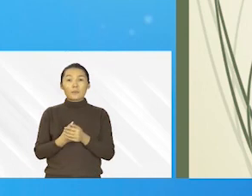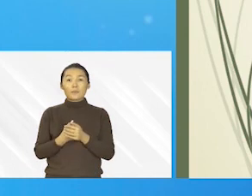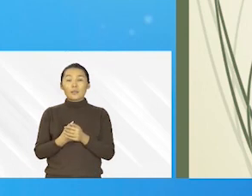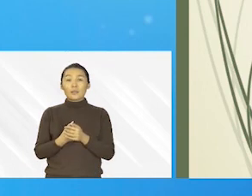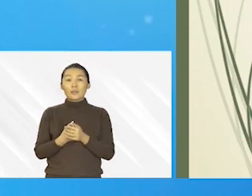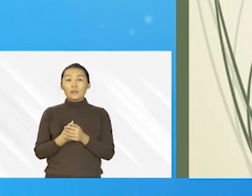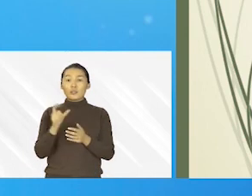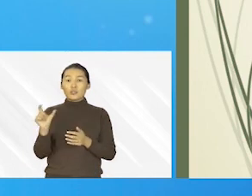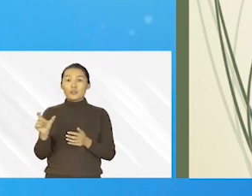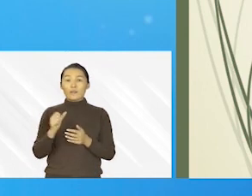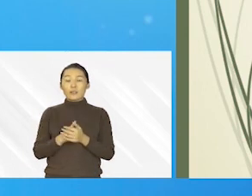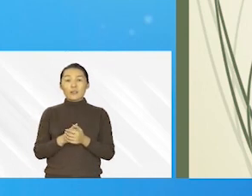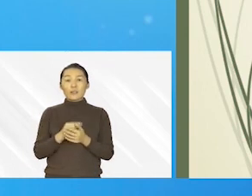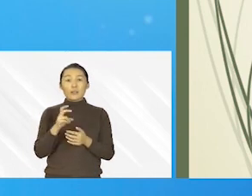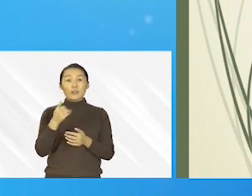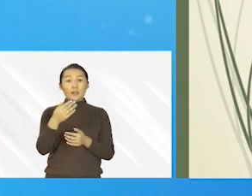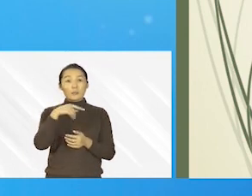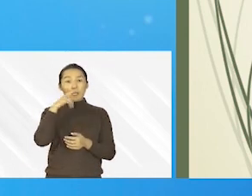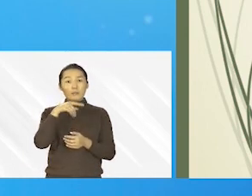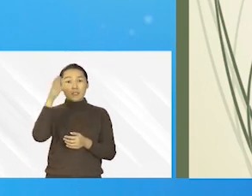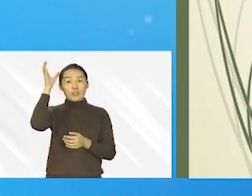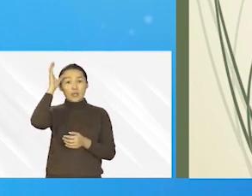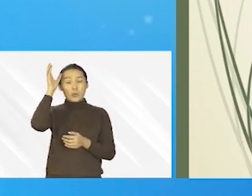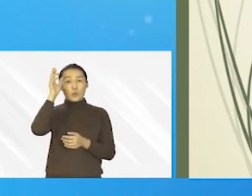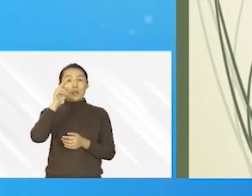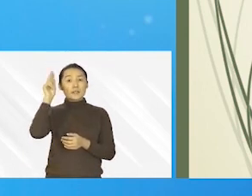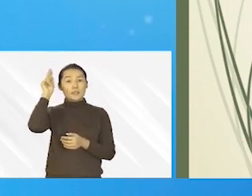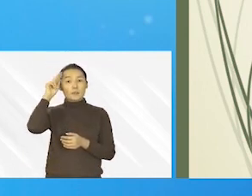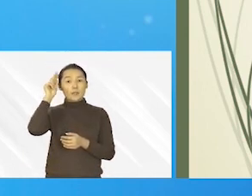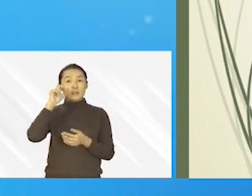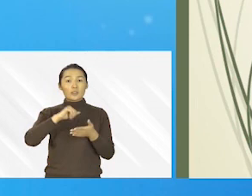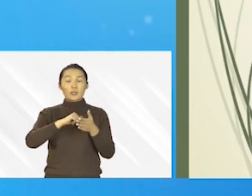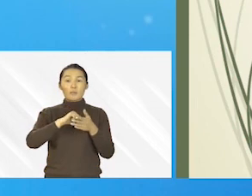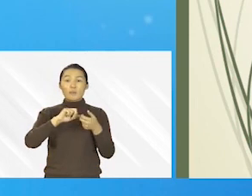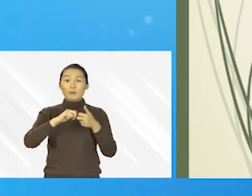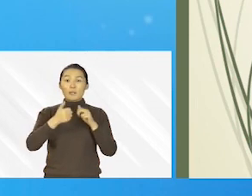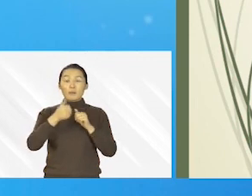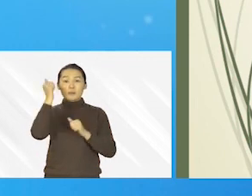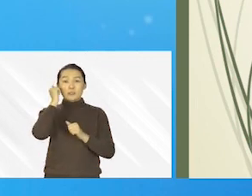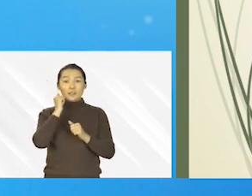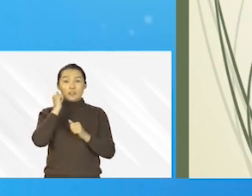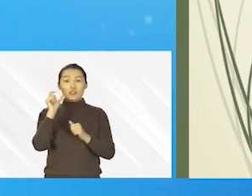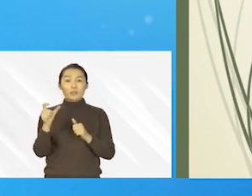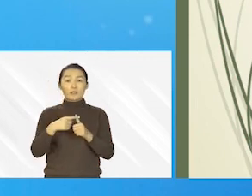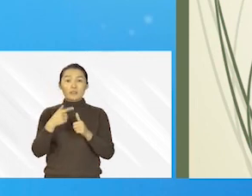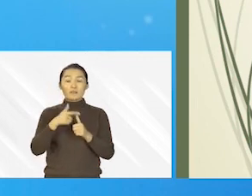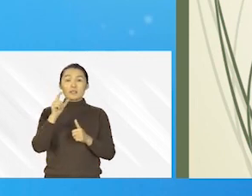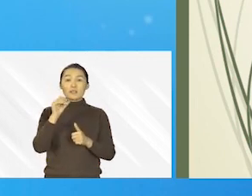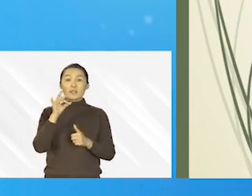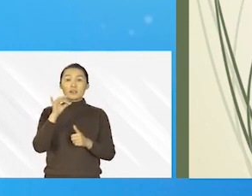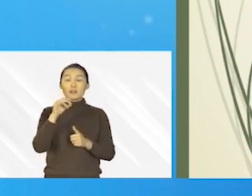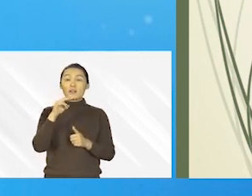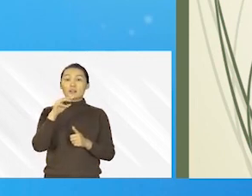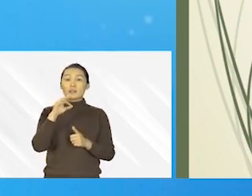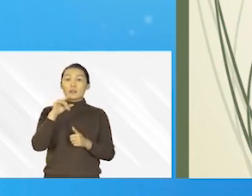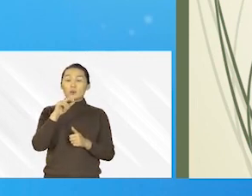окружающая человека. Как мы и говорили, наука, занимающаяся проблемами старения человека, называется геронтология.